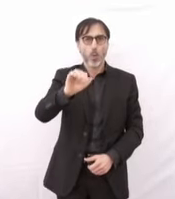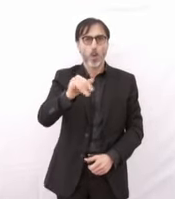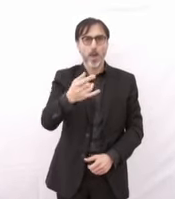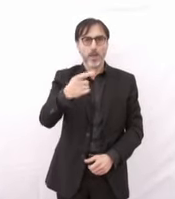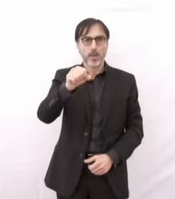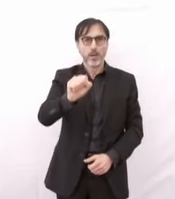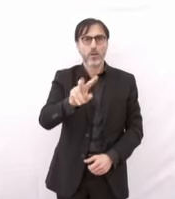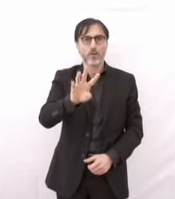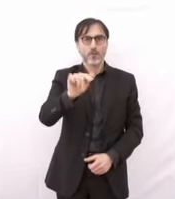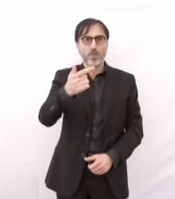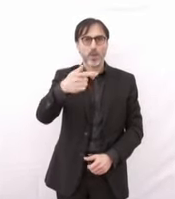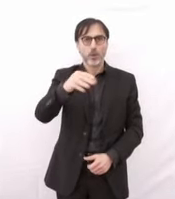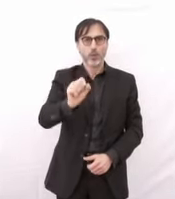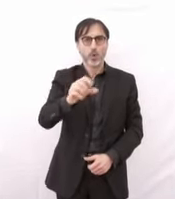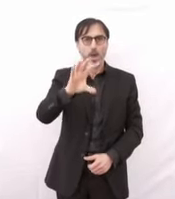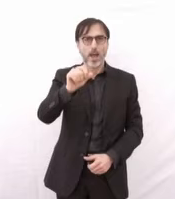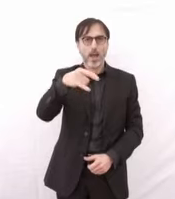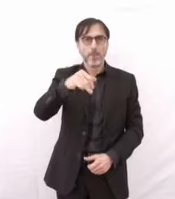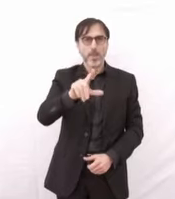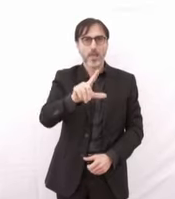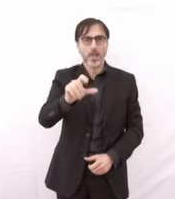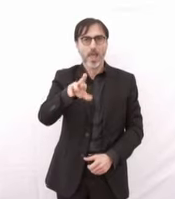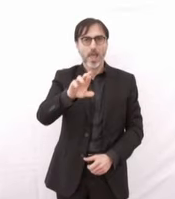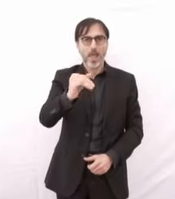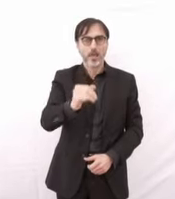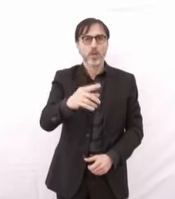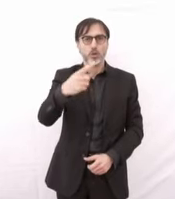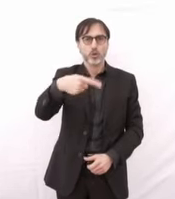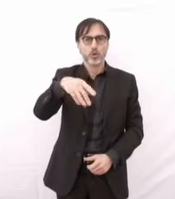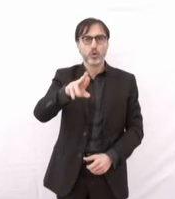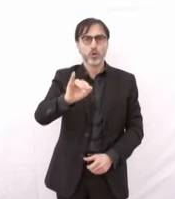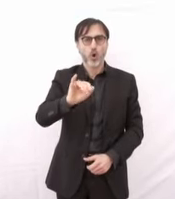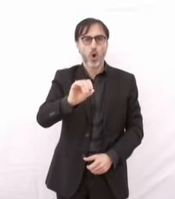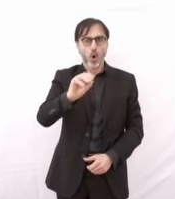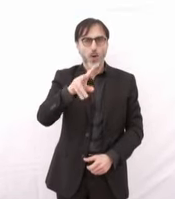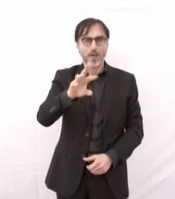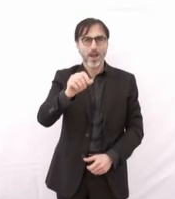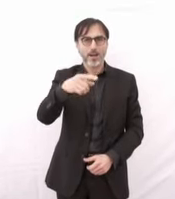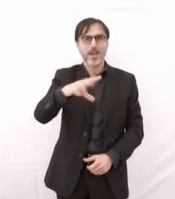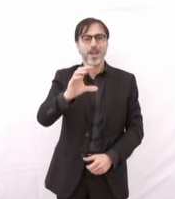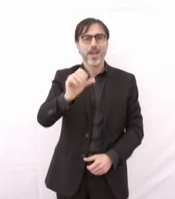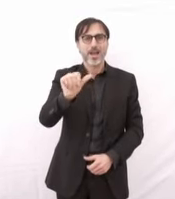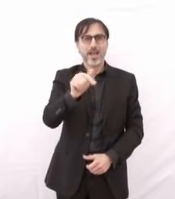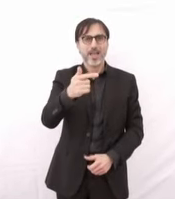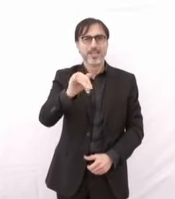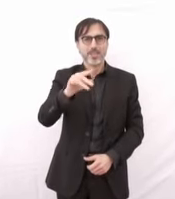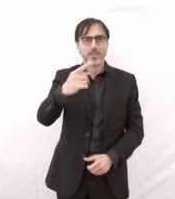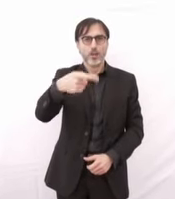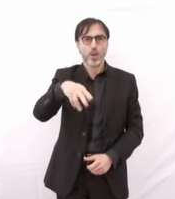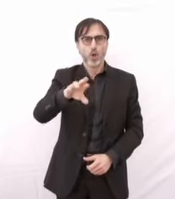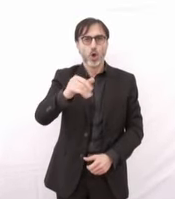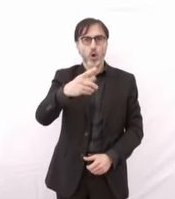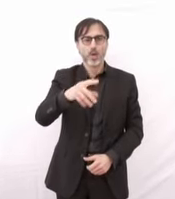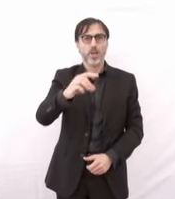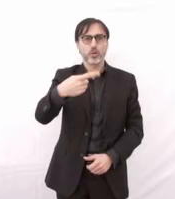Pino Camilleri, Giovanni Castiglione, Girolamo Scaccia, Giuseppe